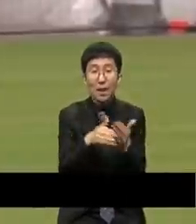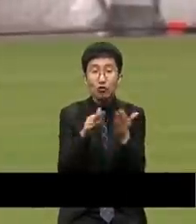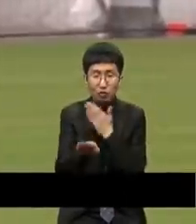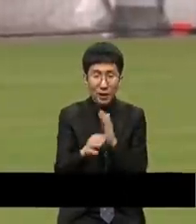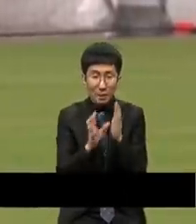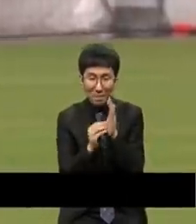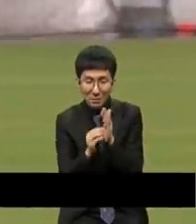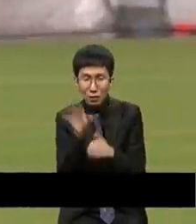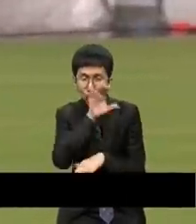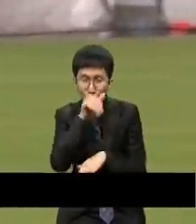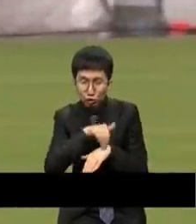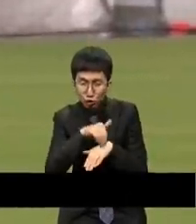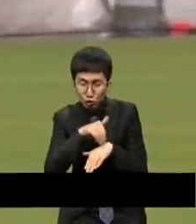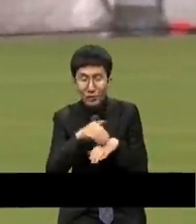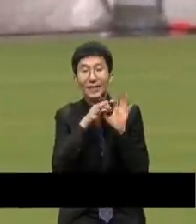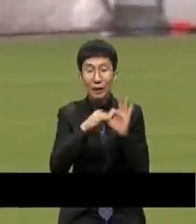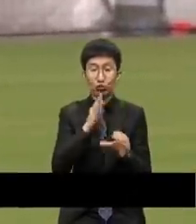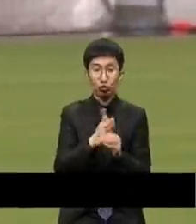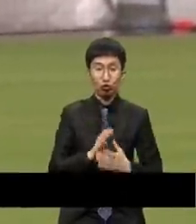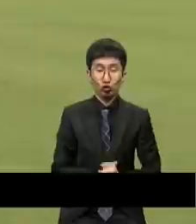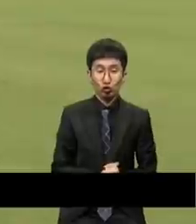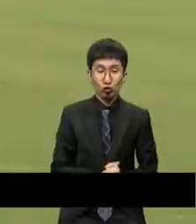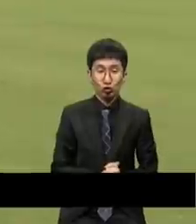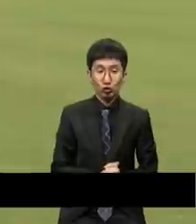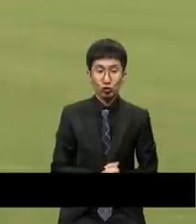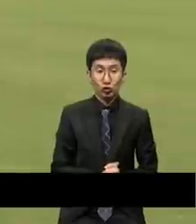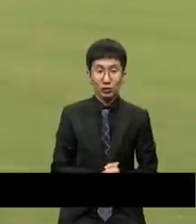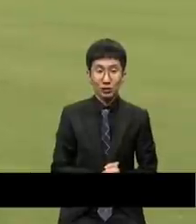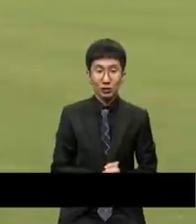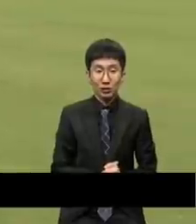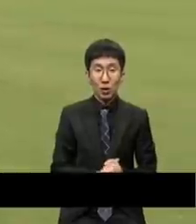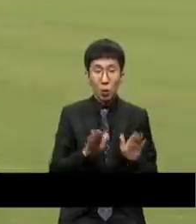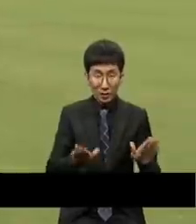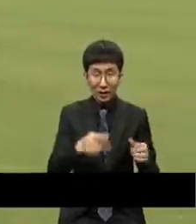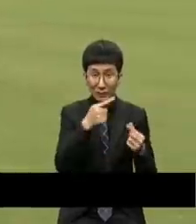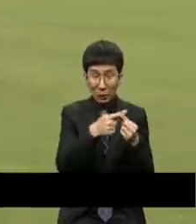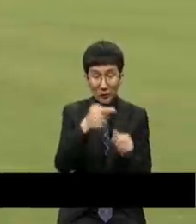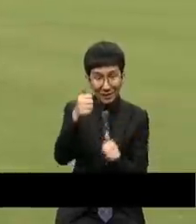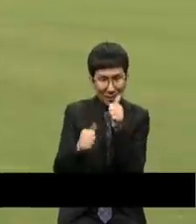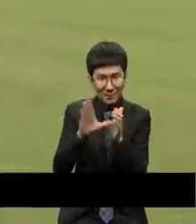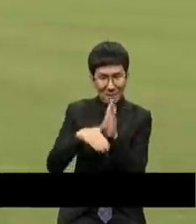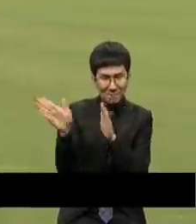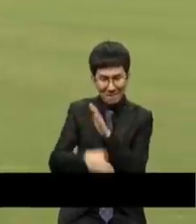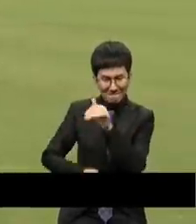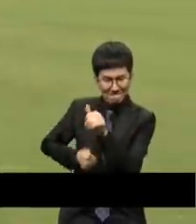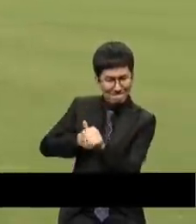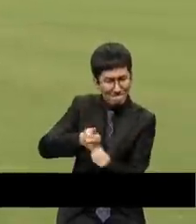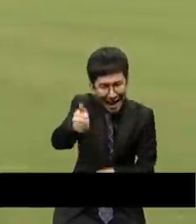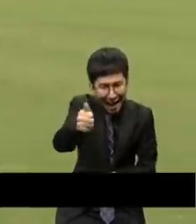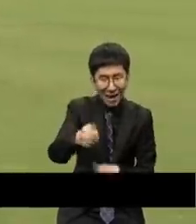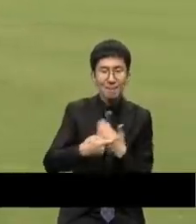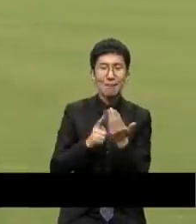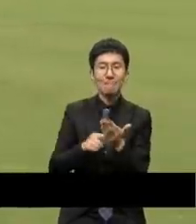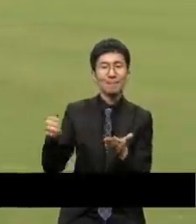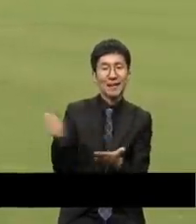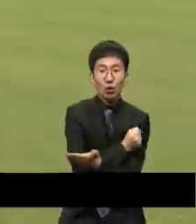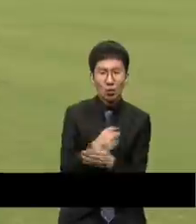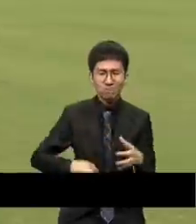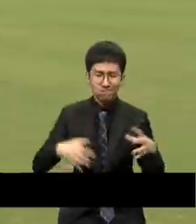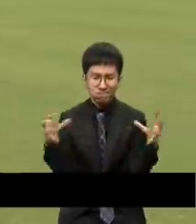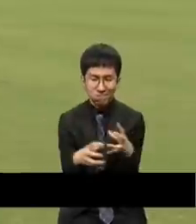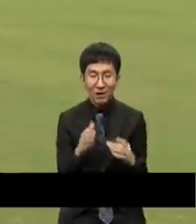훈련을 이어갔습니다. 태극전사들은 우리 선수단의 첫 경기부터 화끈한 대승을 거두겠다는 각오로 똘똘 뭉쳐